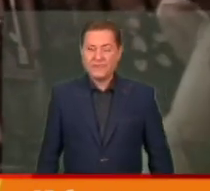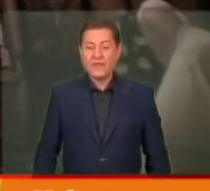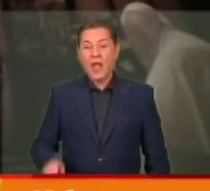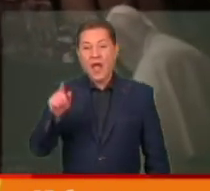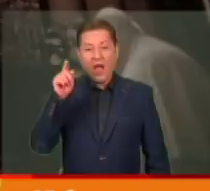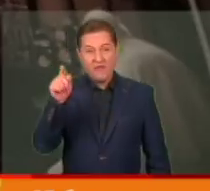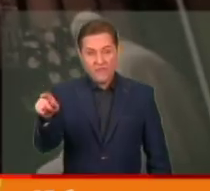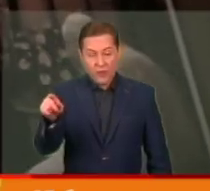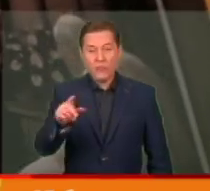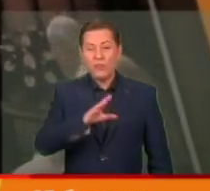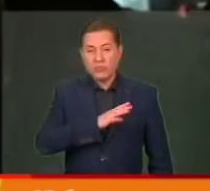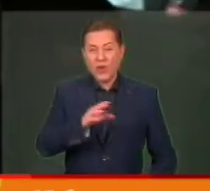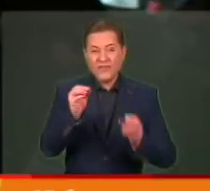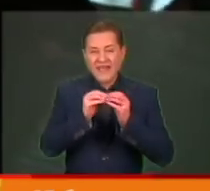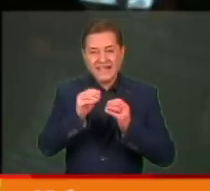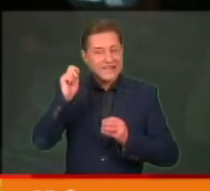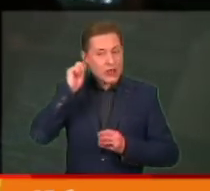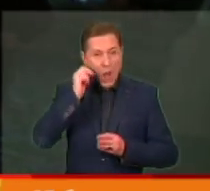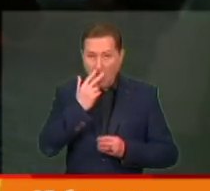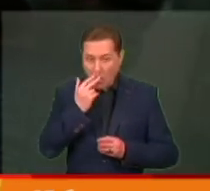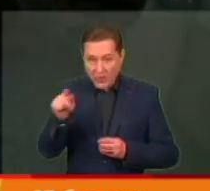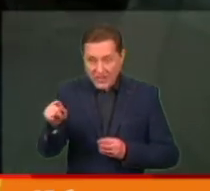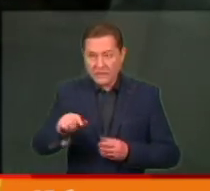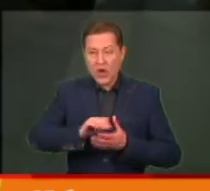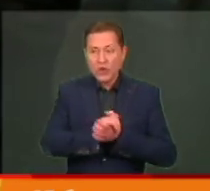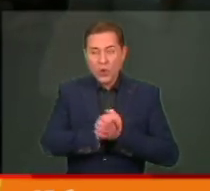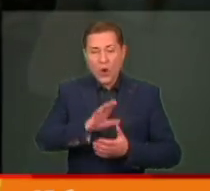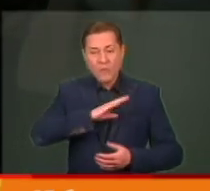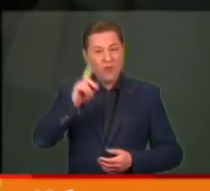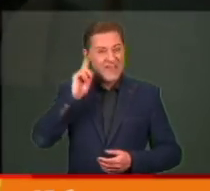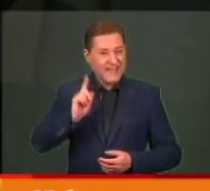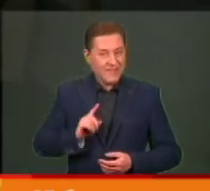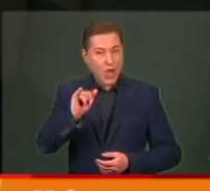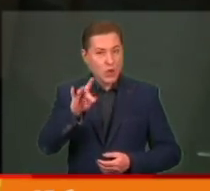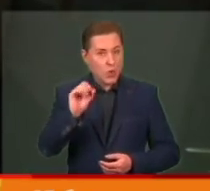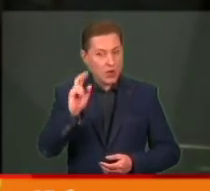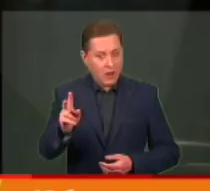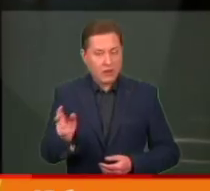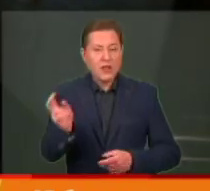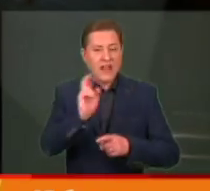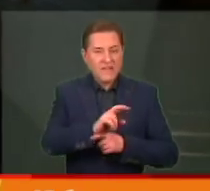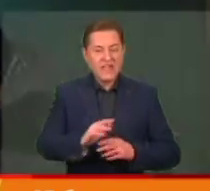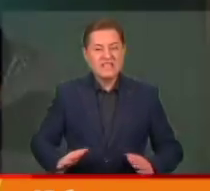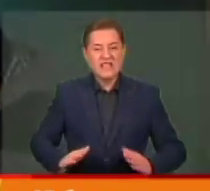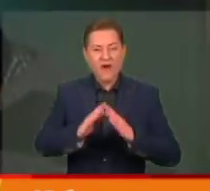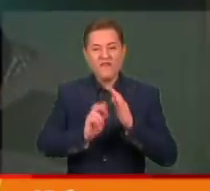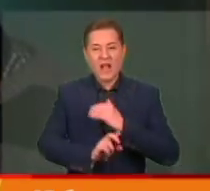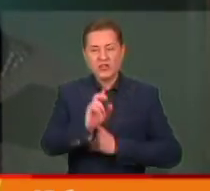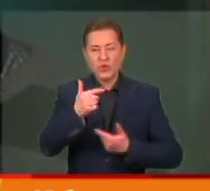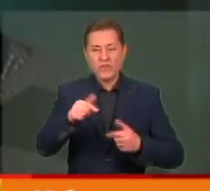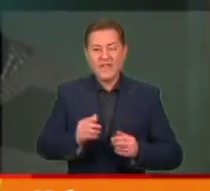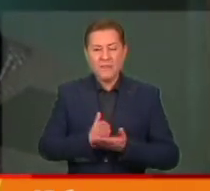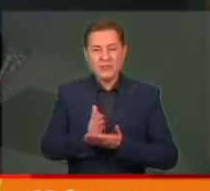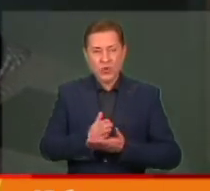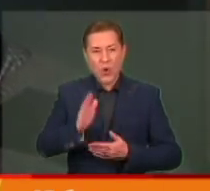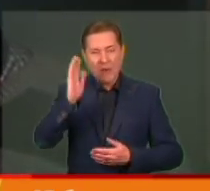Карлю Войтилі було 10 років, і його найкращим другом був єврей Юрик. Якось Юрик навідався у костьол, де прислуговував